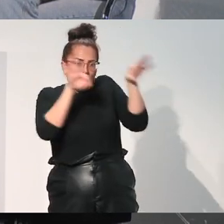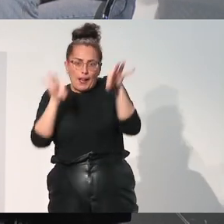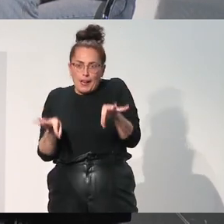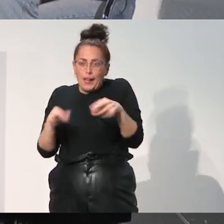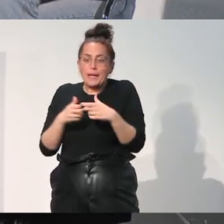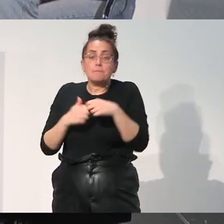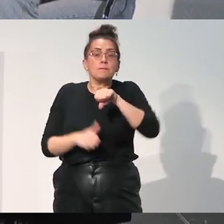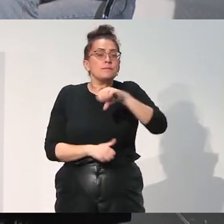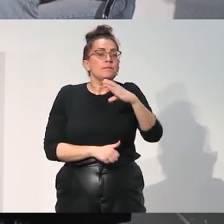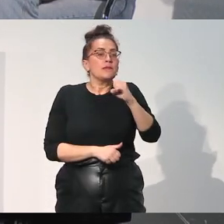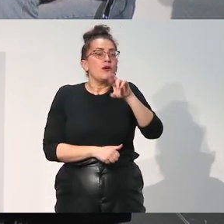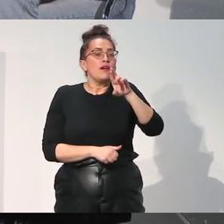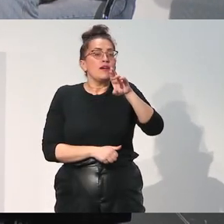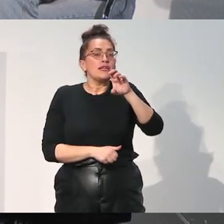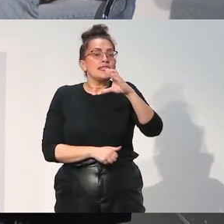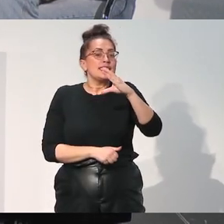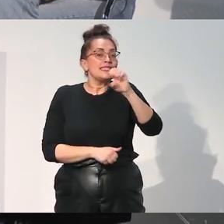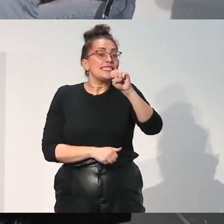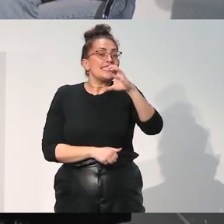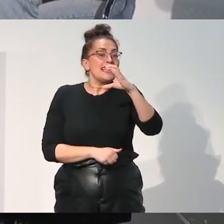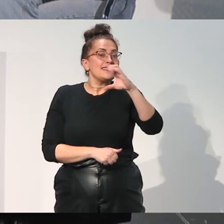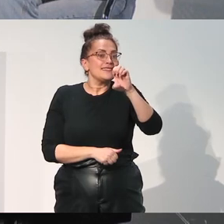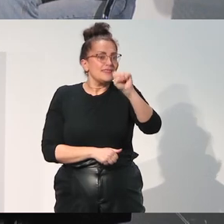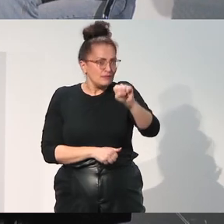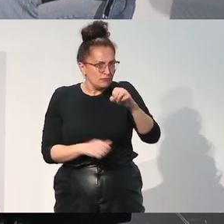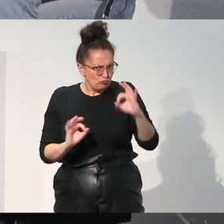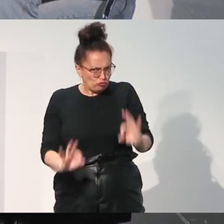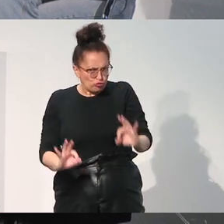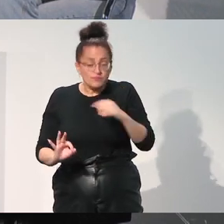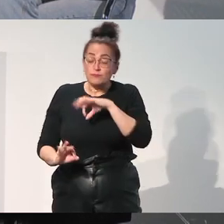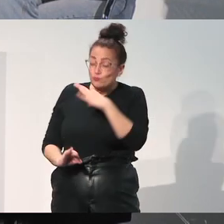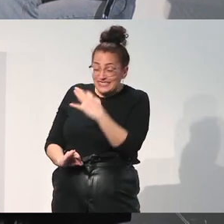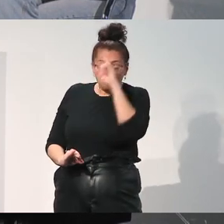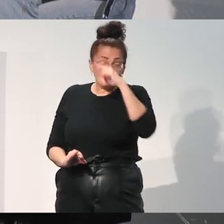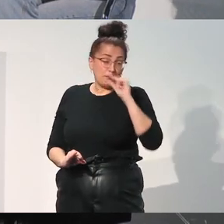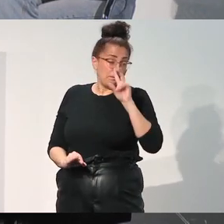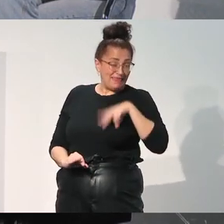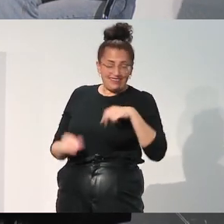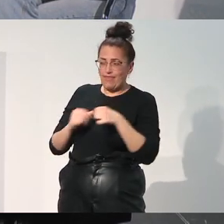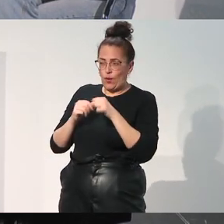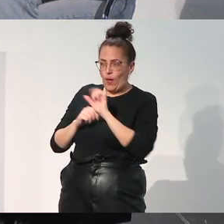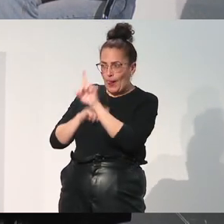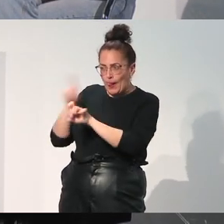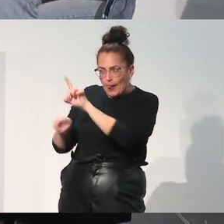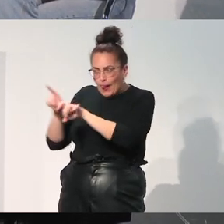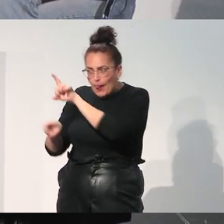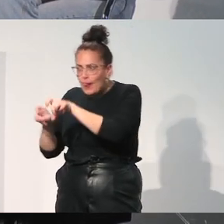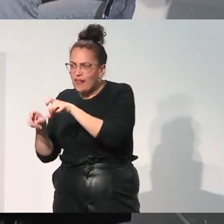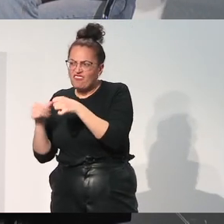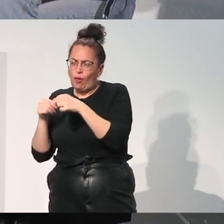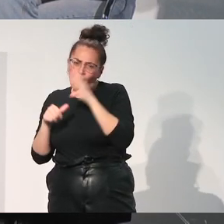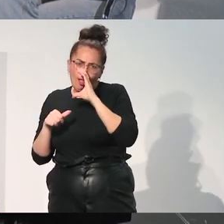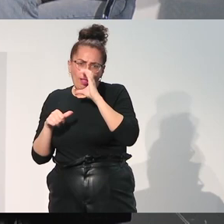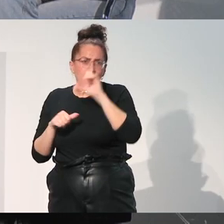C'est Scorsese. Oui, non, Scorsese, parce que pendant que j'interrogeais mes parents, donc je regardais beaucoup comment les écrivains, les